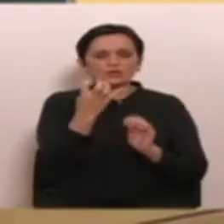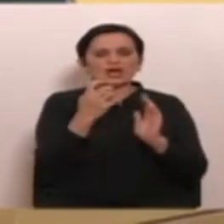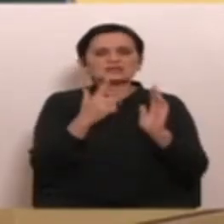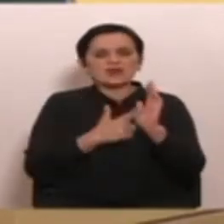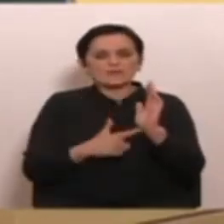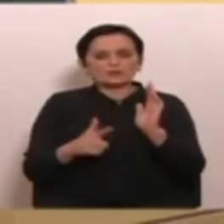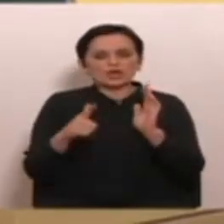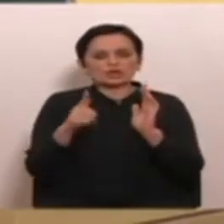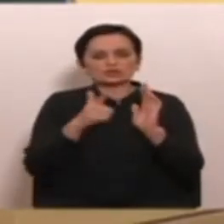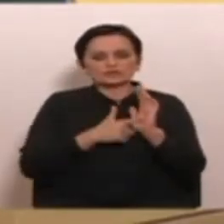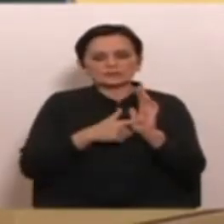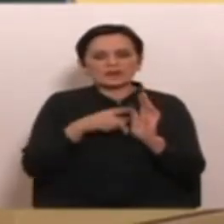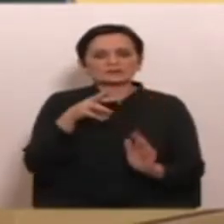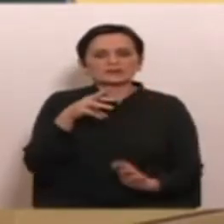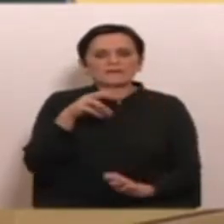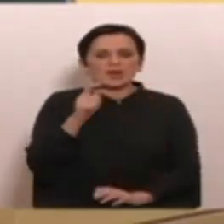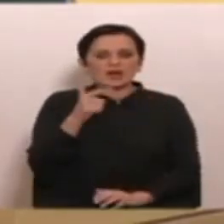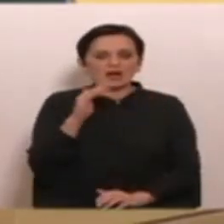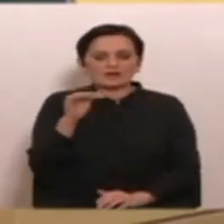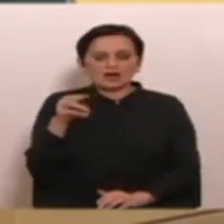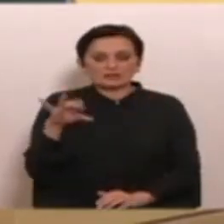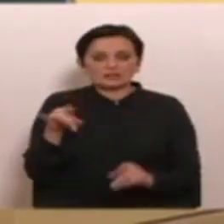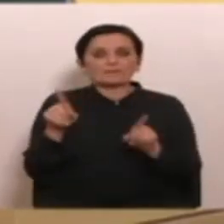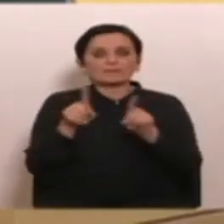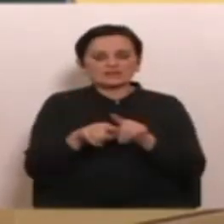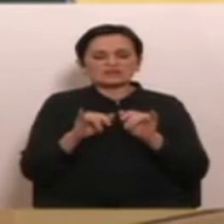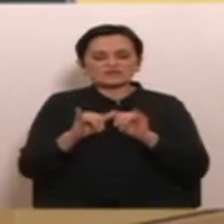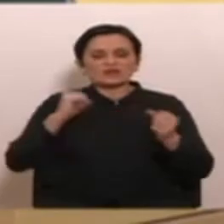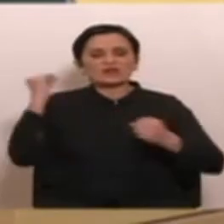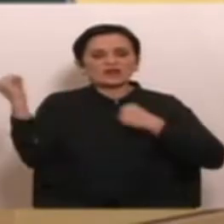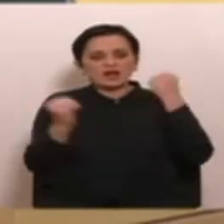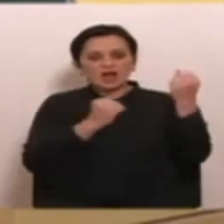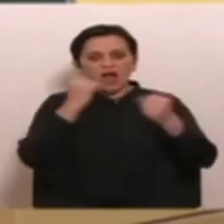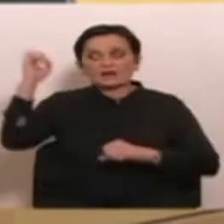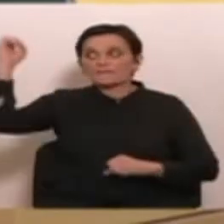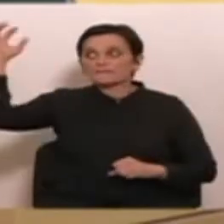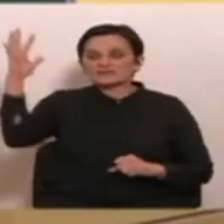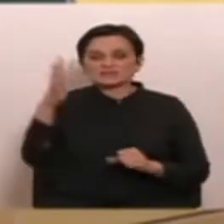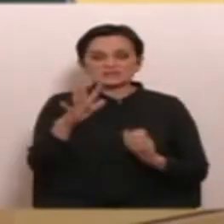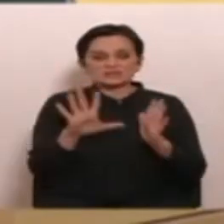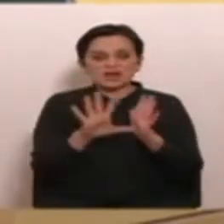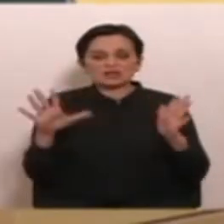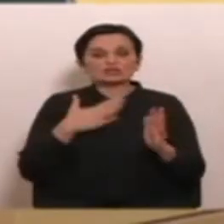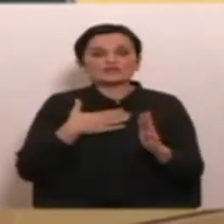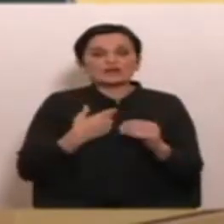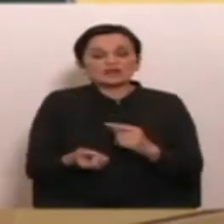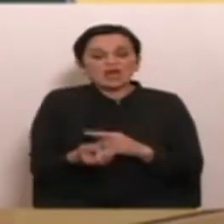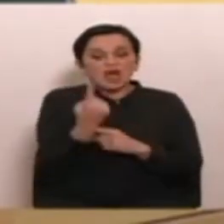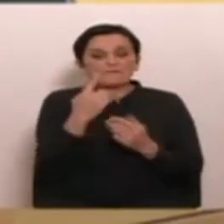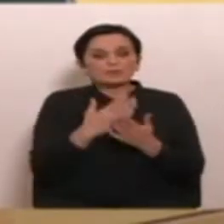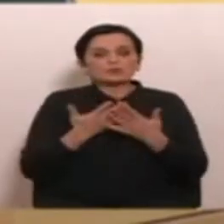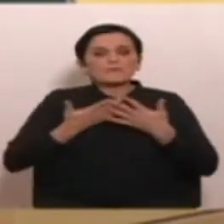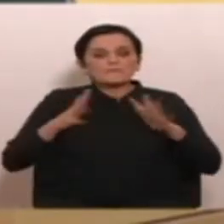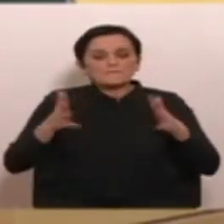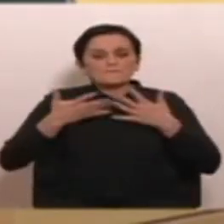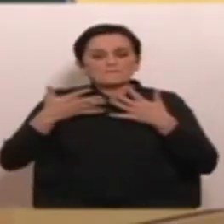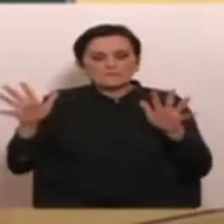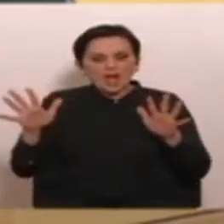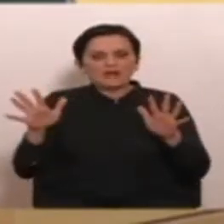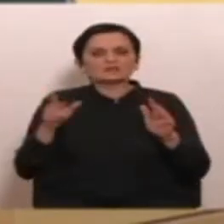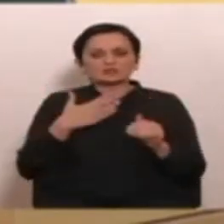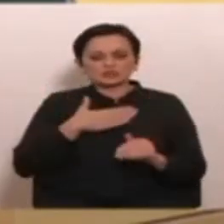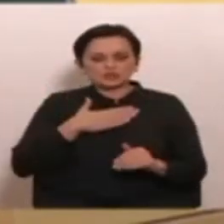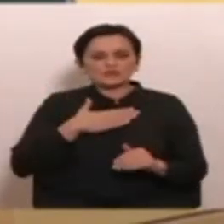მეგავატი. ასევე ვითარდება ქარის და მზის ენერგეტიკა, იმიტომ რომ ჩვენი ამოცანა არის უფრო მეტად დივერსიფიცირებული გავხადოთ